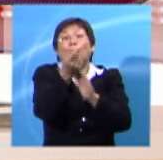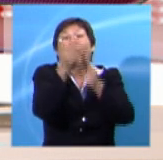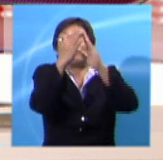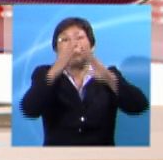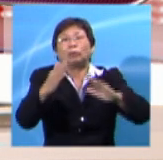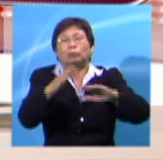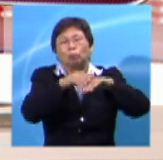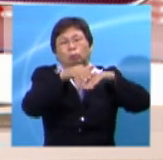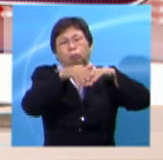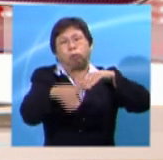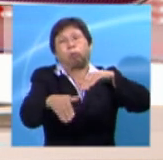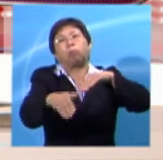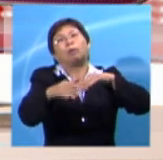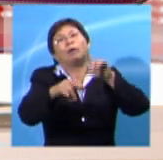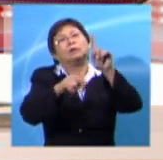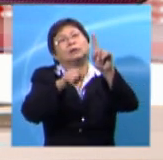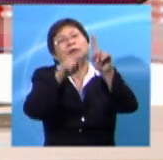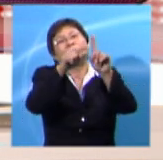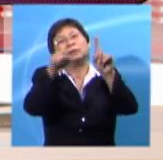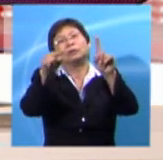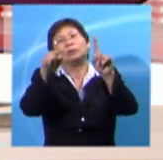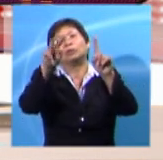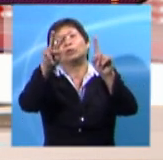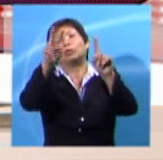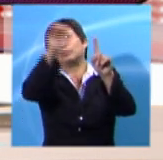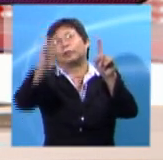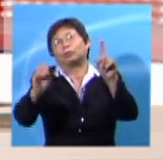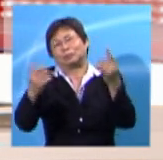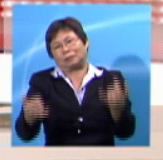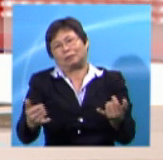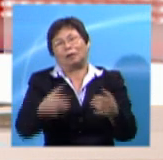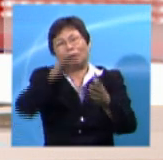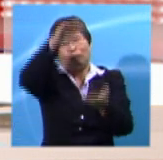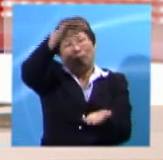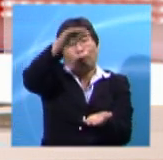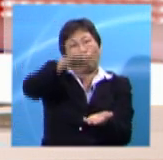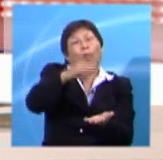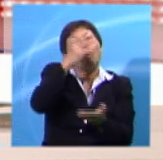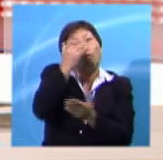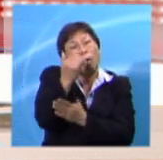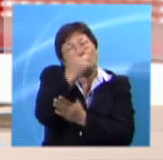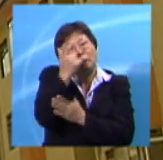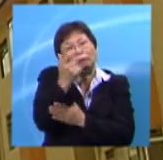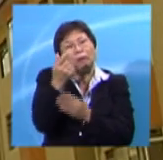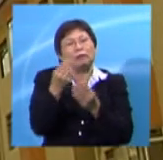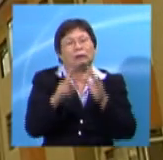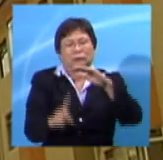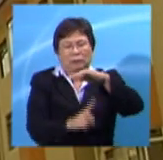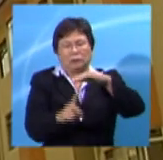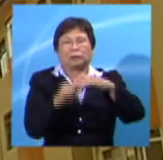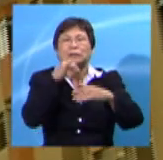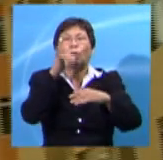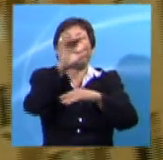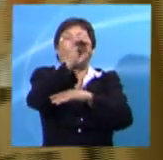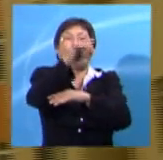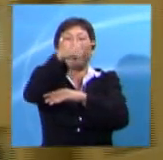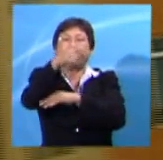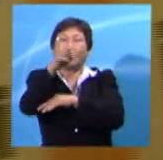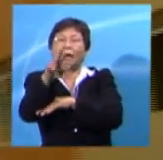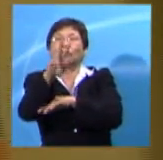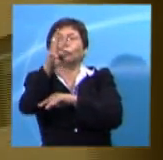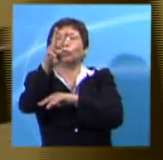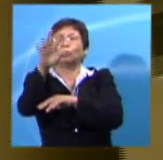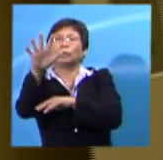mengalami penurunan antara satu hingga 2% penurunan ini didorong peningkatan kadar dasar semalaman opr sebanyak